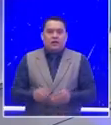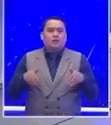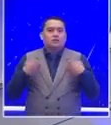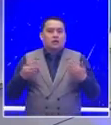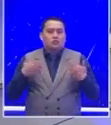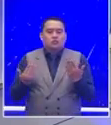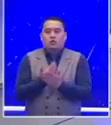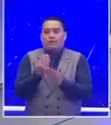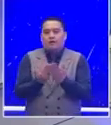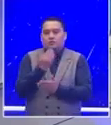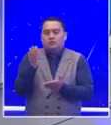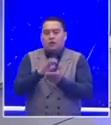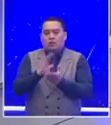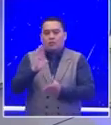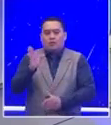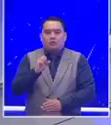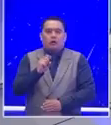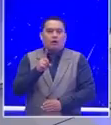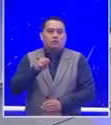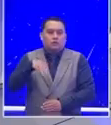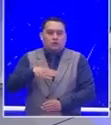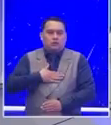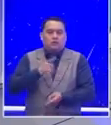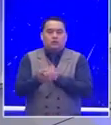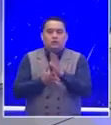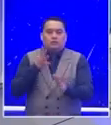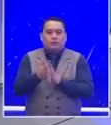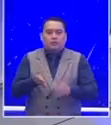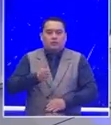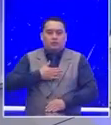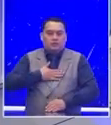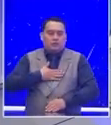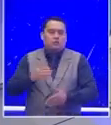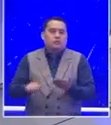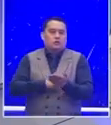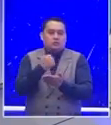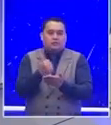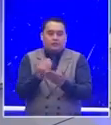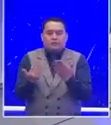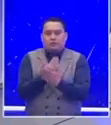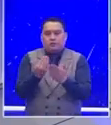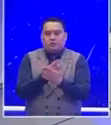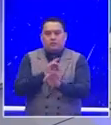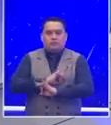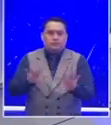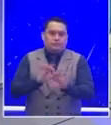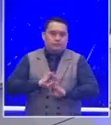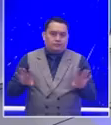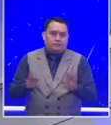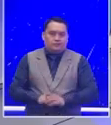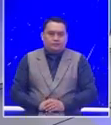Добрый вечер. В эфире телеканала ЖТСУ. Время новостей. С вами Азат Джумаханов. И сурдоперевод обеспечивает Марат Джумабеков. Смотрите